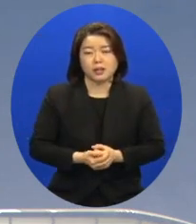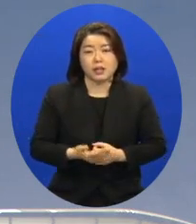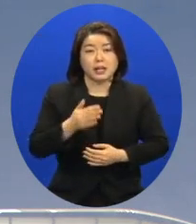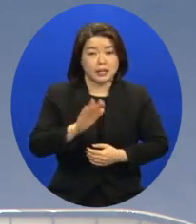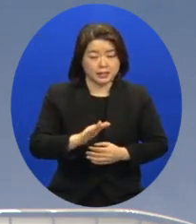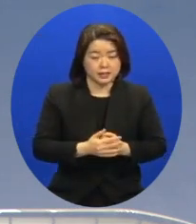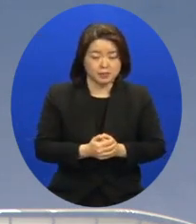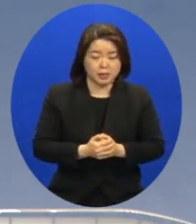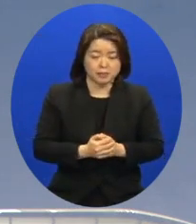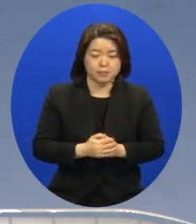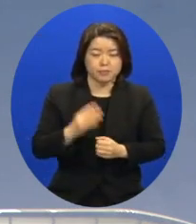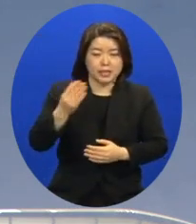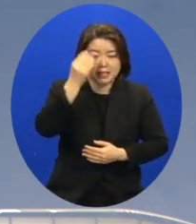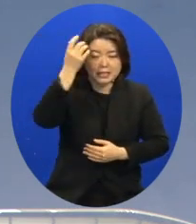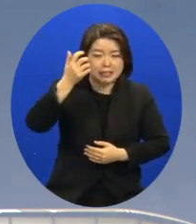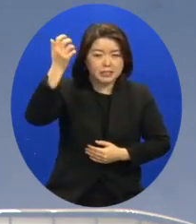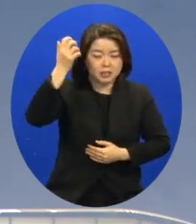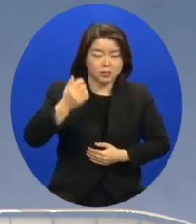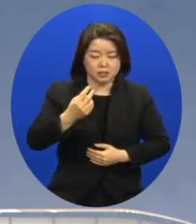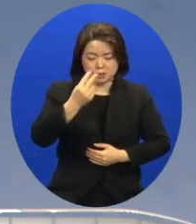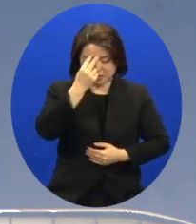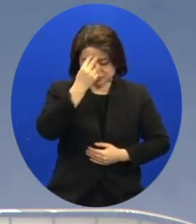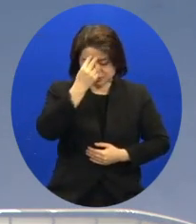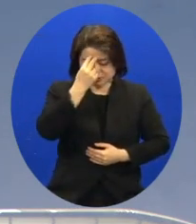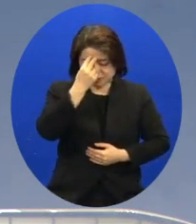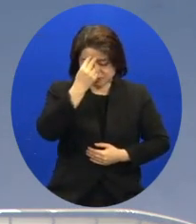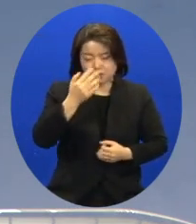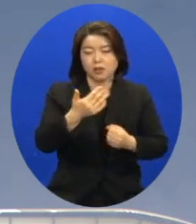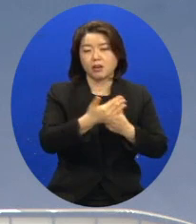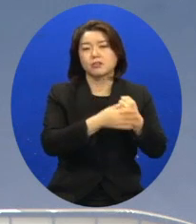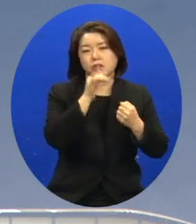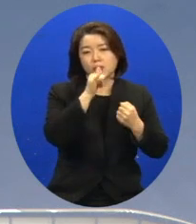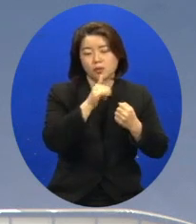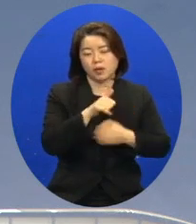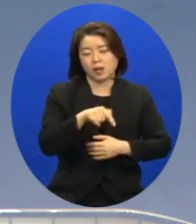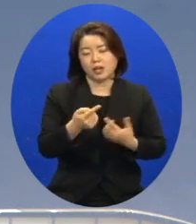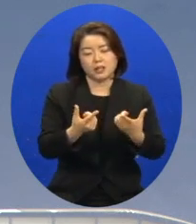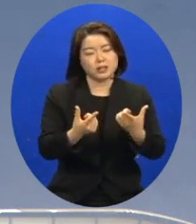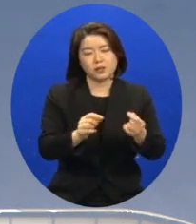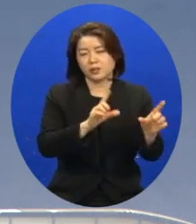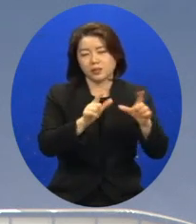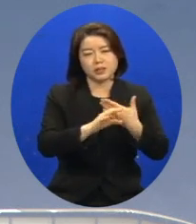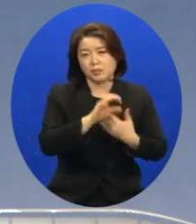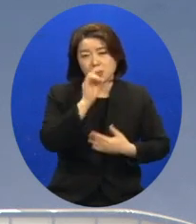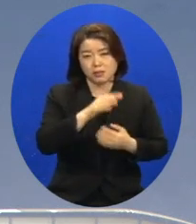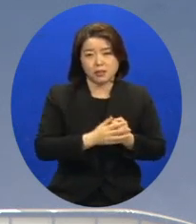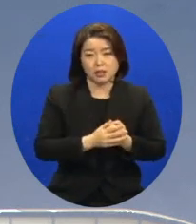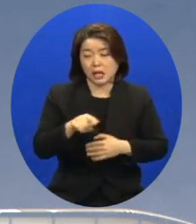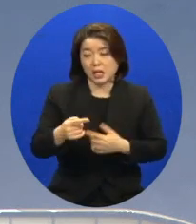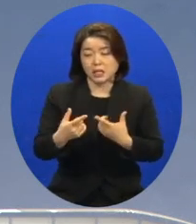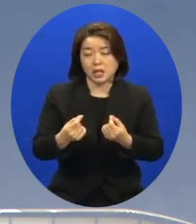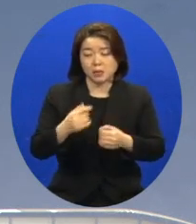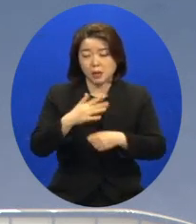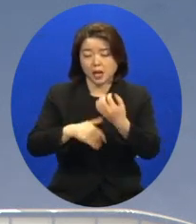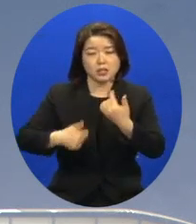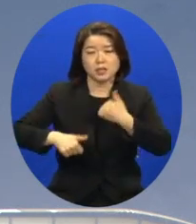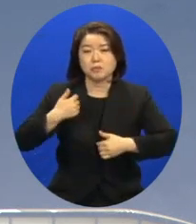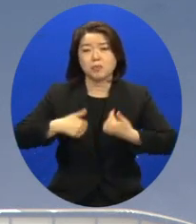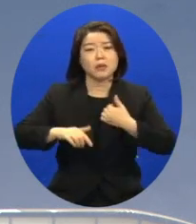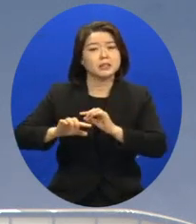성령의 근심이 은혜예요. 아, 이렇게 살면 안 돼. 아, 이렇게 하면 내가 정말 하나님 기뻐하시는 게